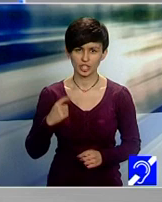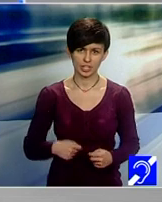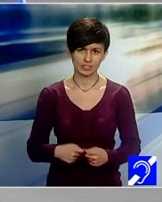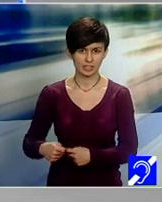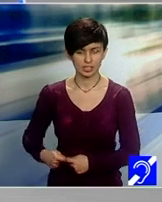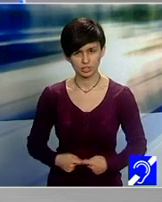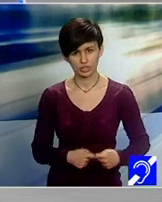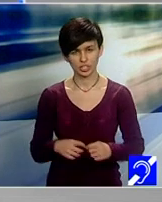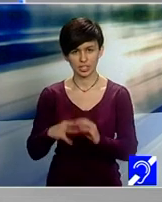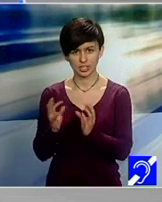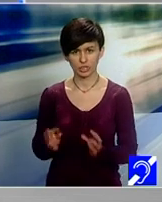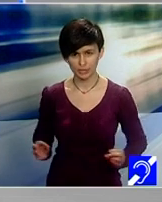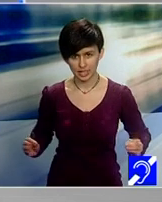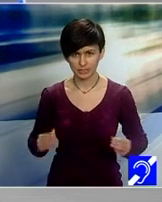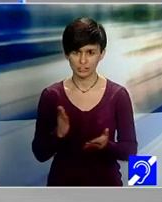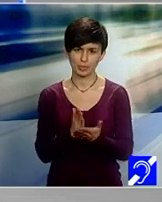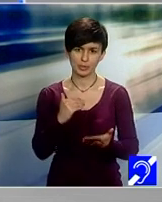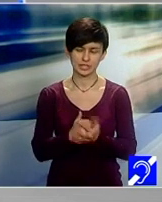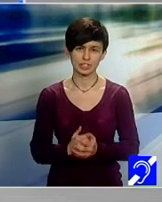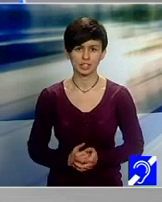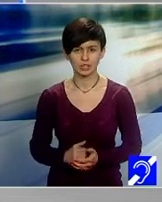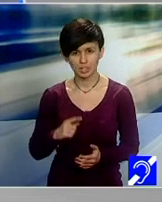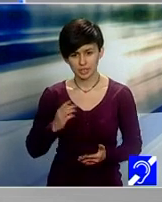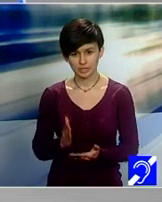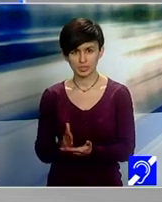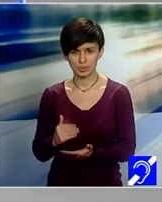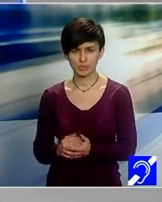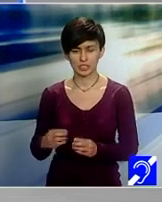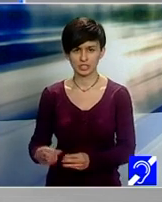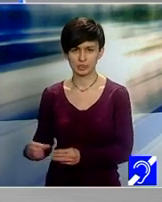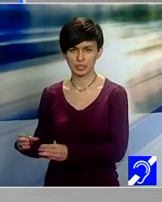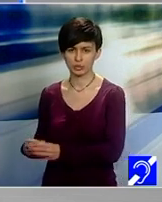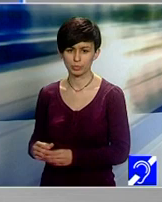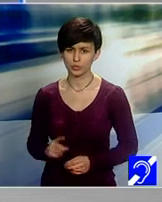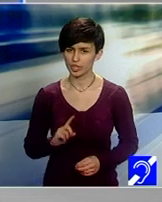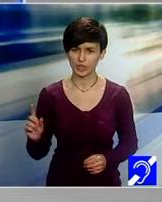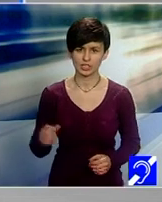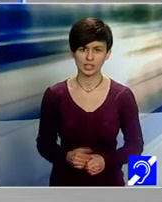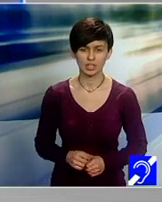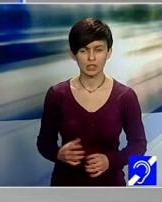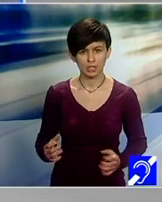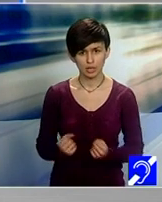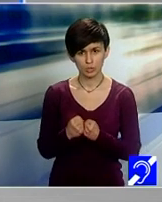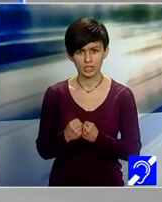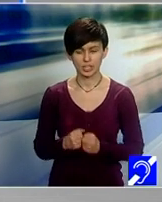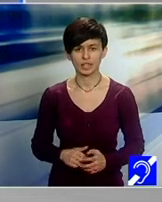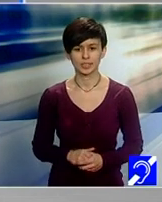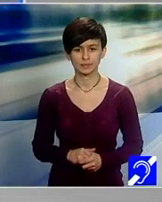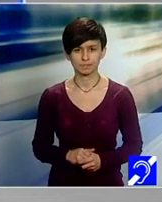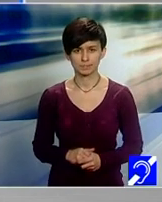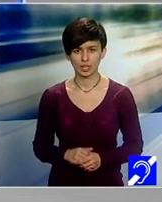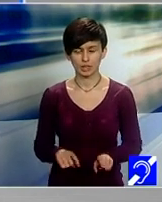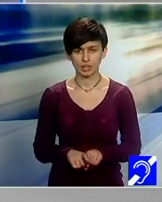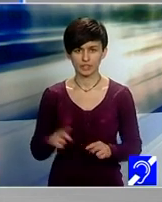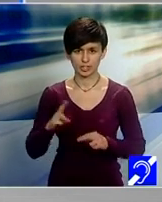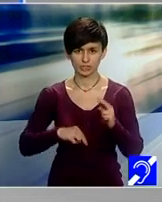de divizată, ne împărțim pe grupuri, suntem lipsiți de solidaritate și s-a întâmplat cu scandalul antenelor, se întâmplă tot timpul când